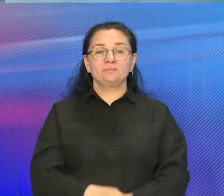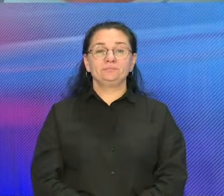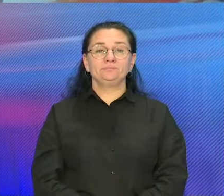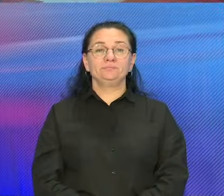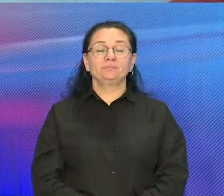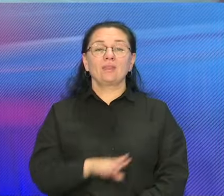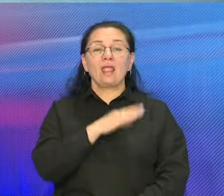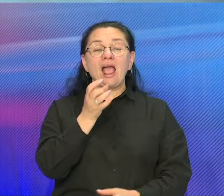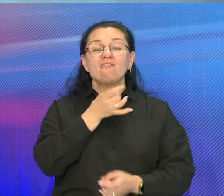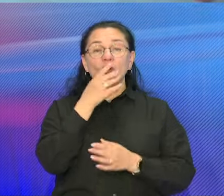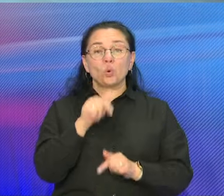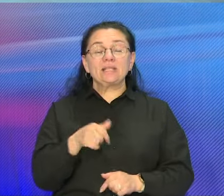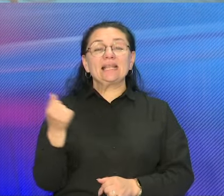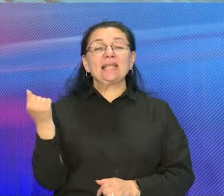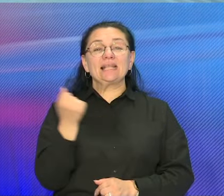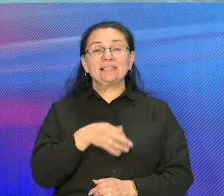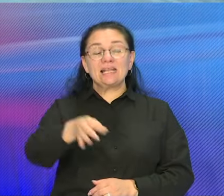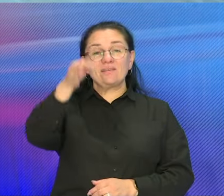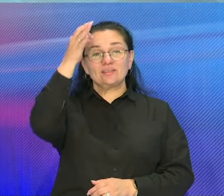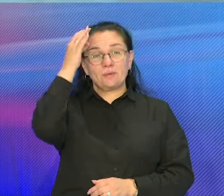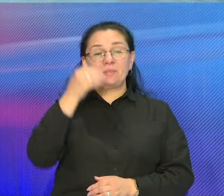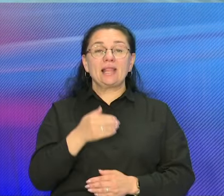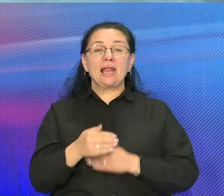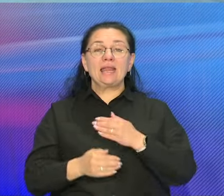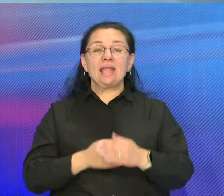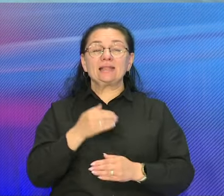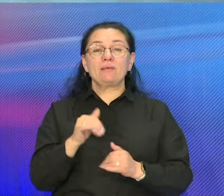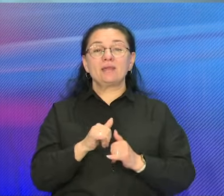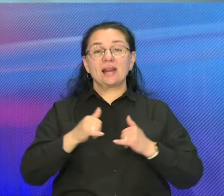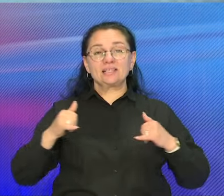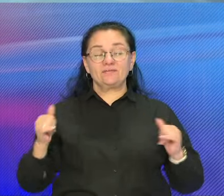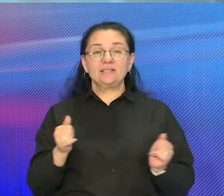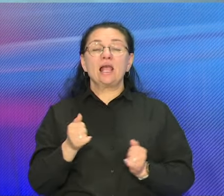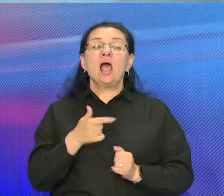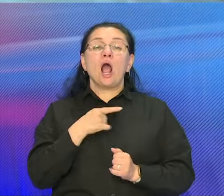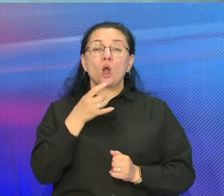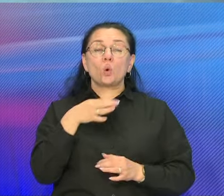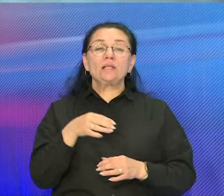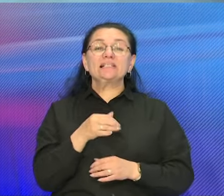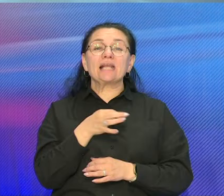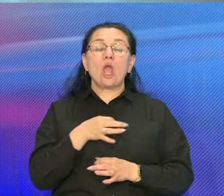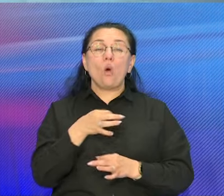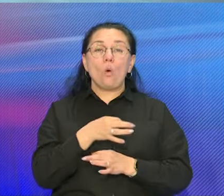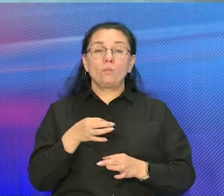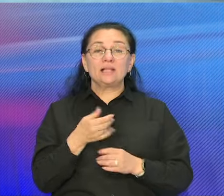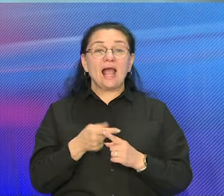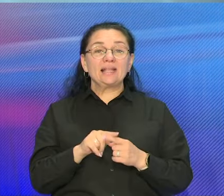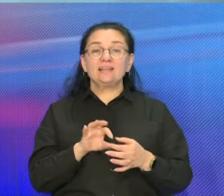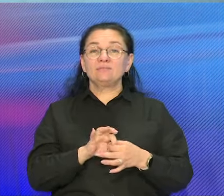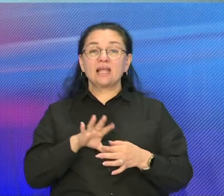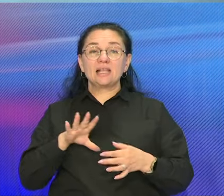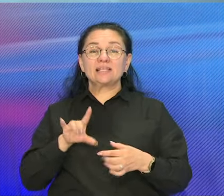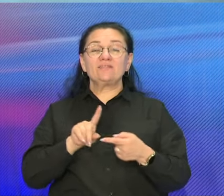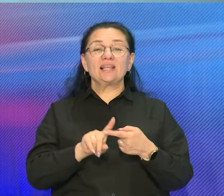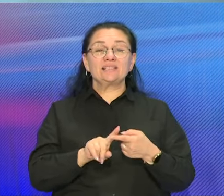У Гродня на этом день вспоминали этапы становления и развития при Ньоманского региона А я ныне пары у нас связаны с имем